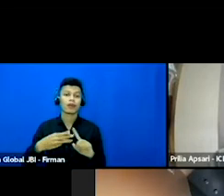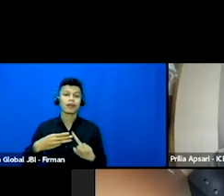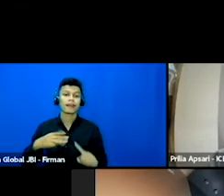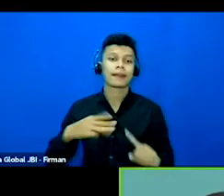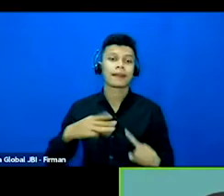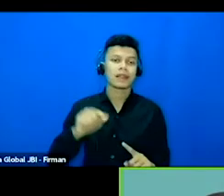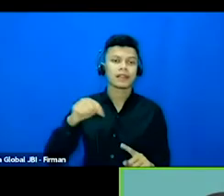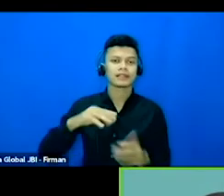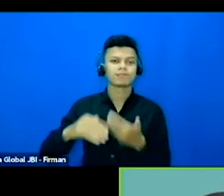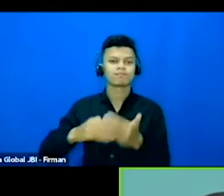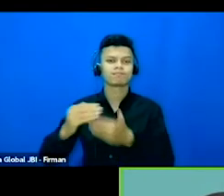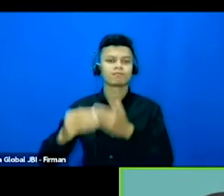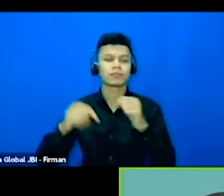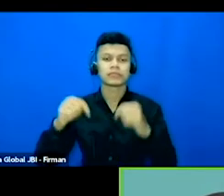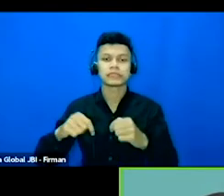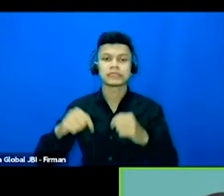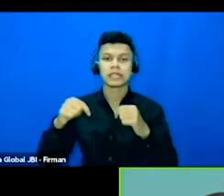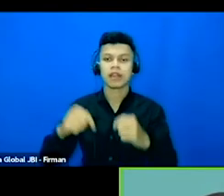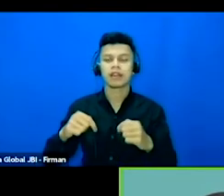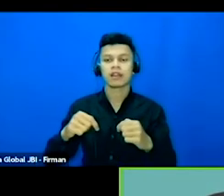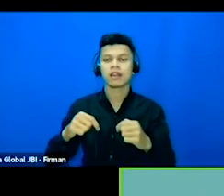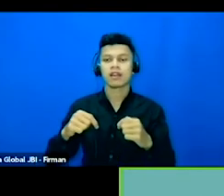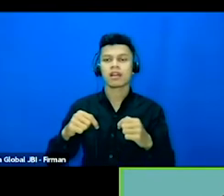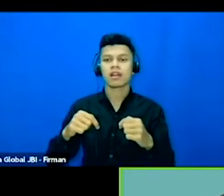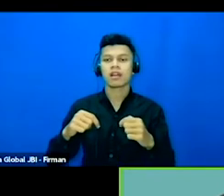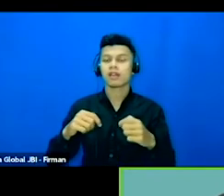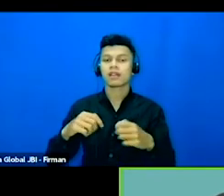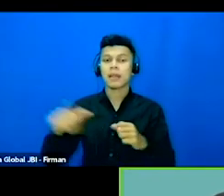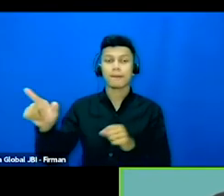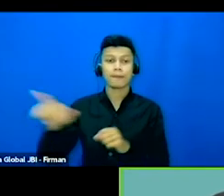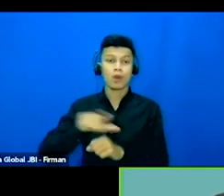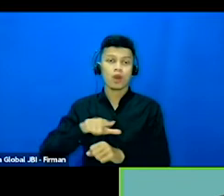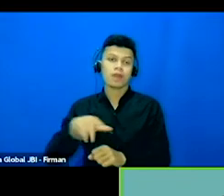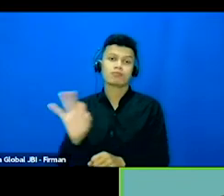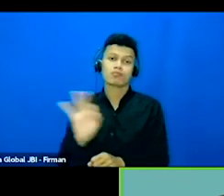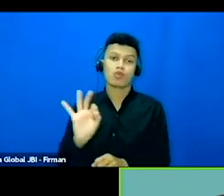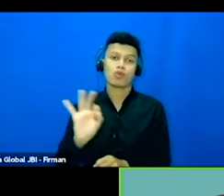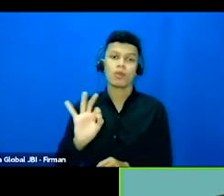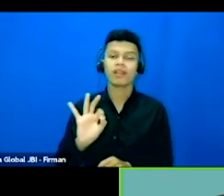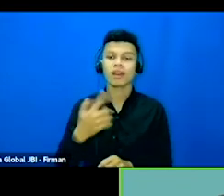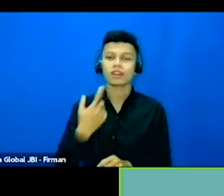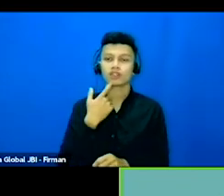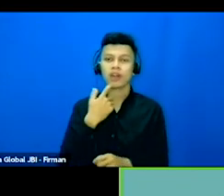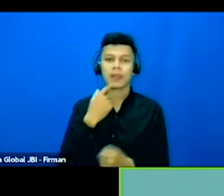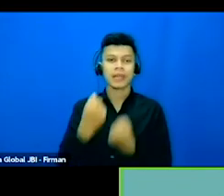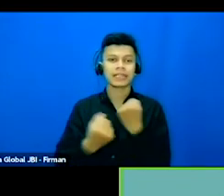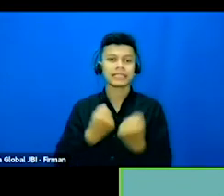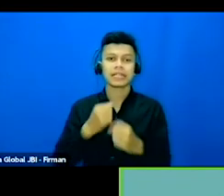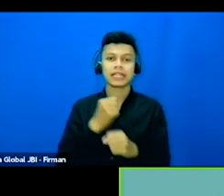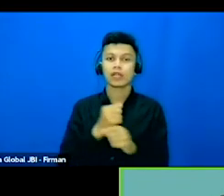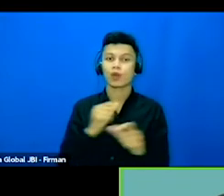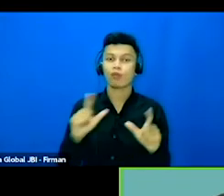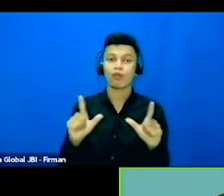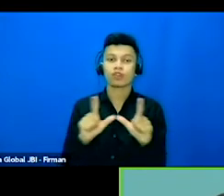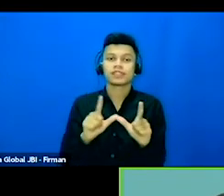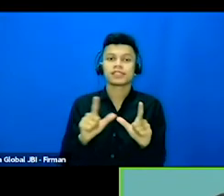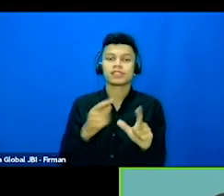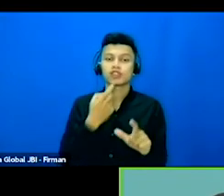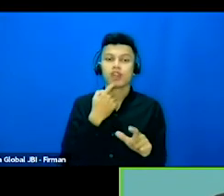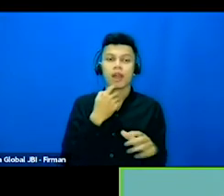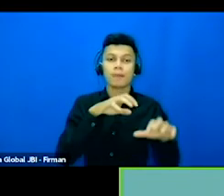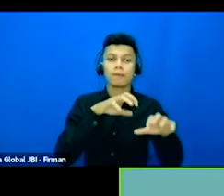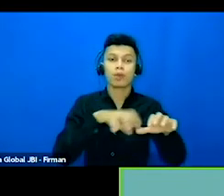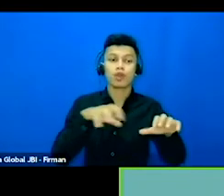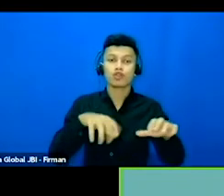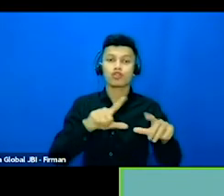belum ditemukan aduan ya terkait kegiatan greenwashing ini terhadap rakyat yang sudah